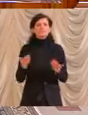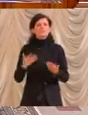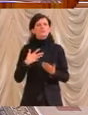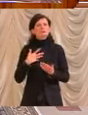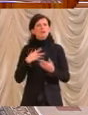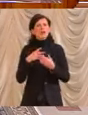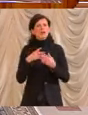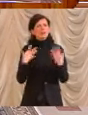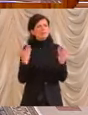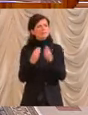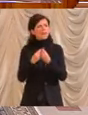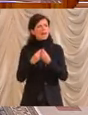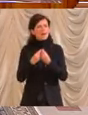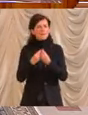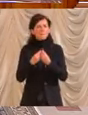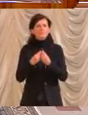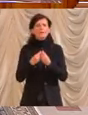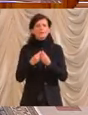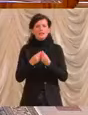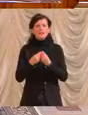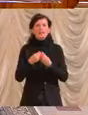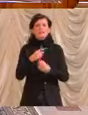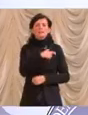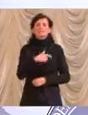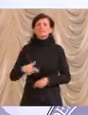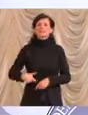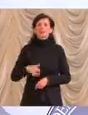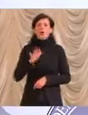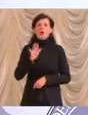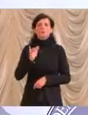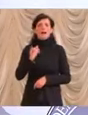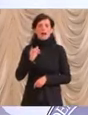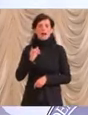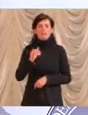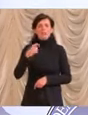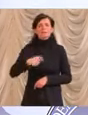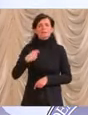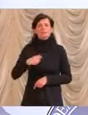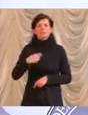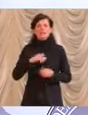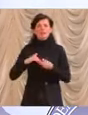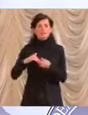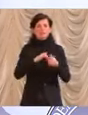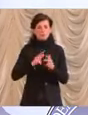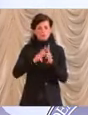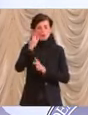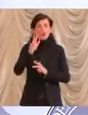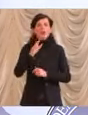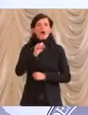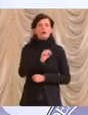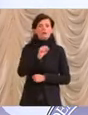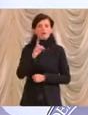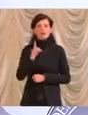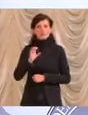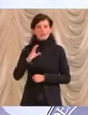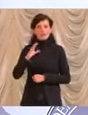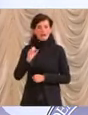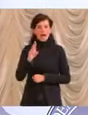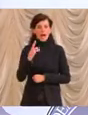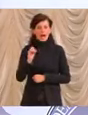noi anche il sindaco di Bari, il presidente dell'Associazione Nazionale dei Comuni, Antonio De Caro. Ringrazio